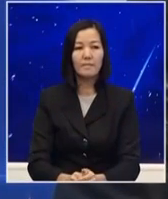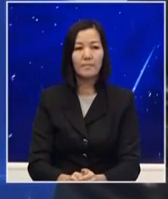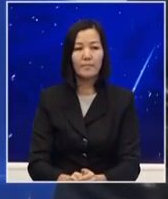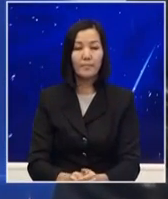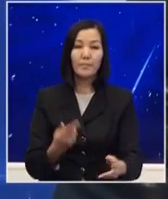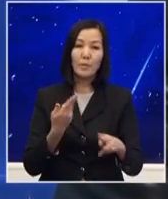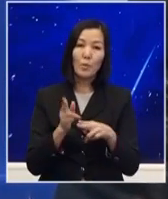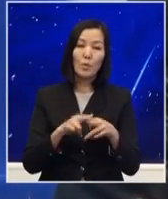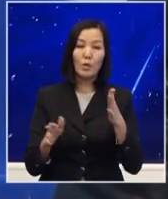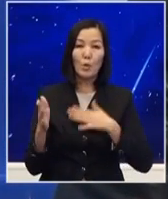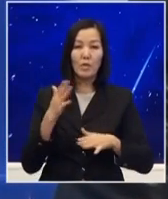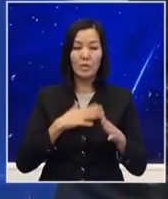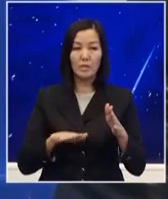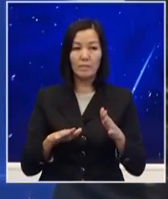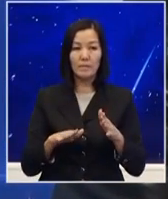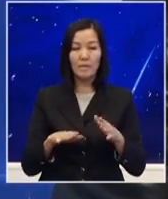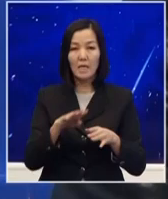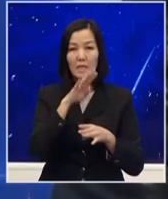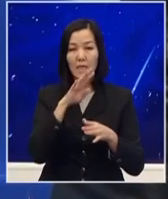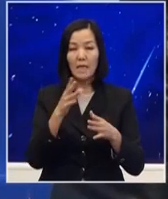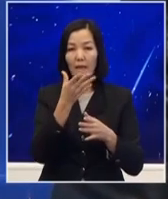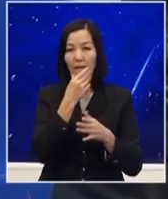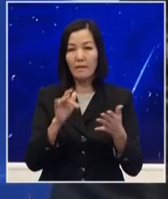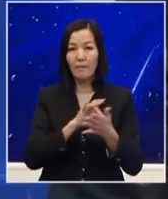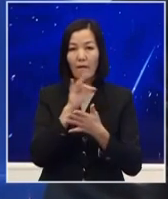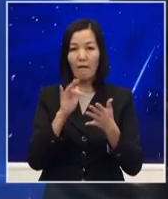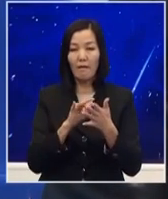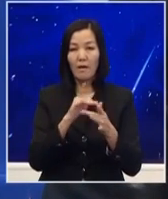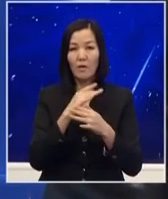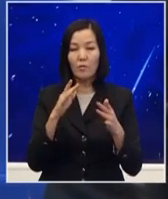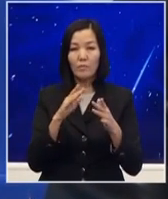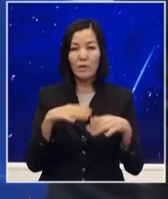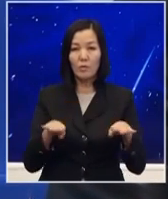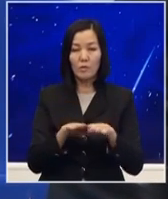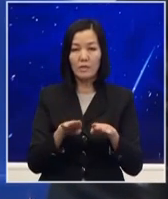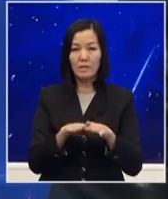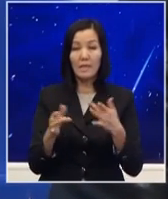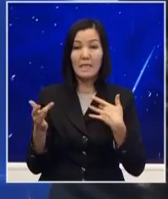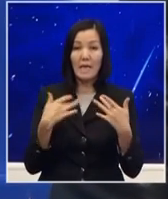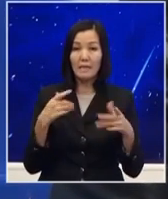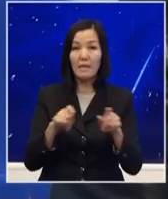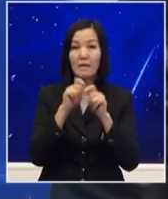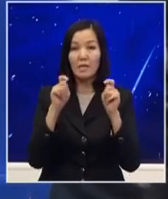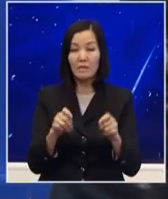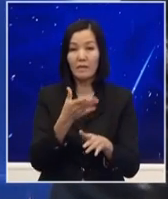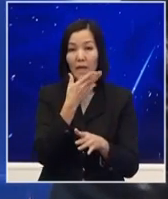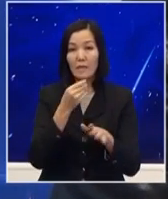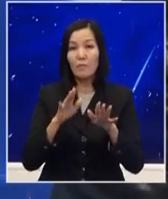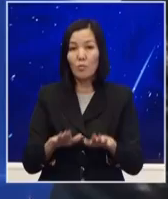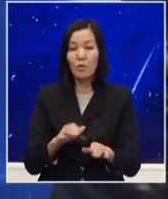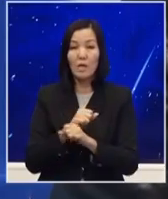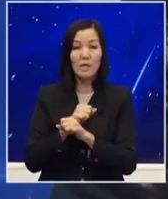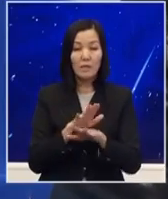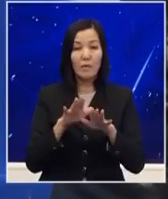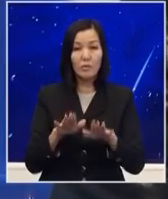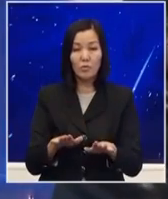Өте қуаныштымыз, өз текелі көрікті қаламыз. Оған көп дегенде осылай театрлар ашылып атыр, тап демалыс